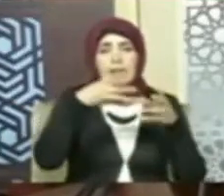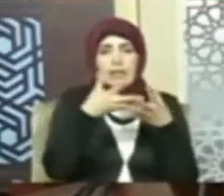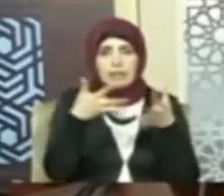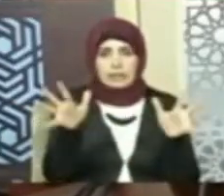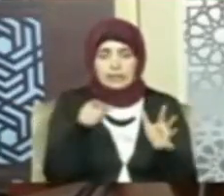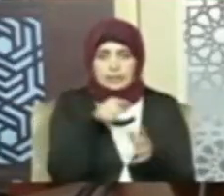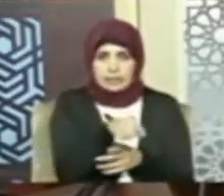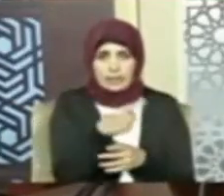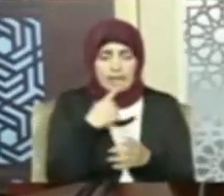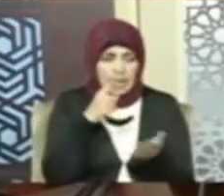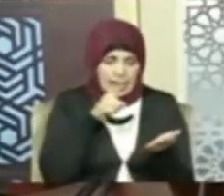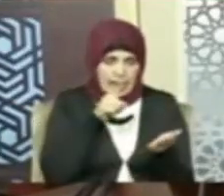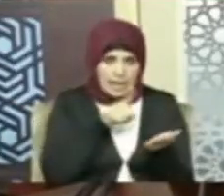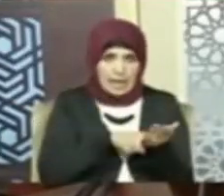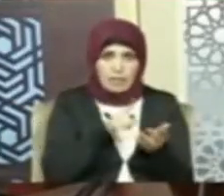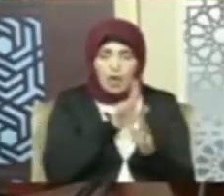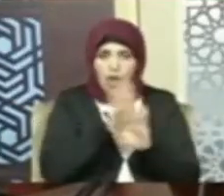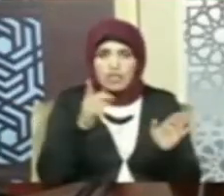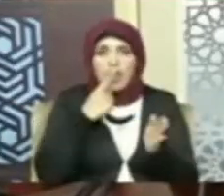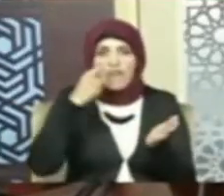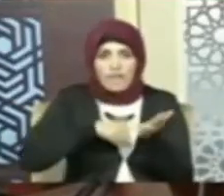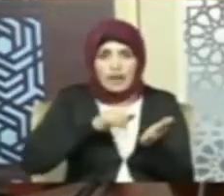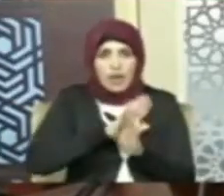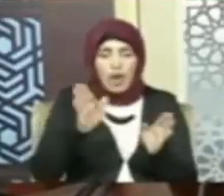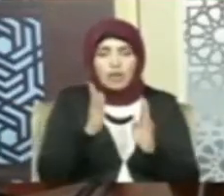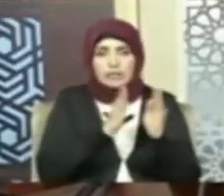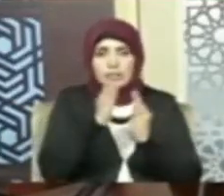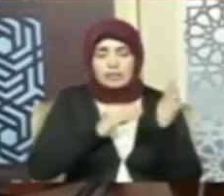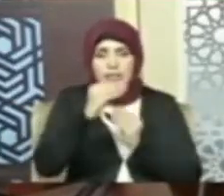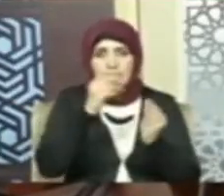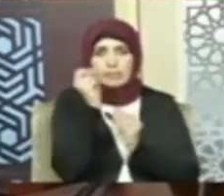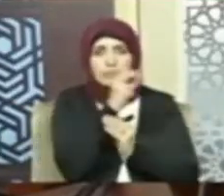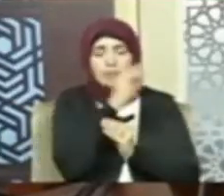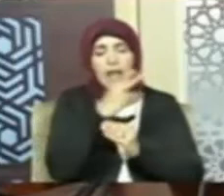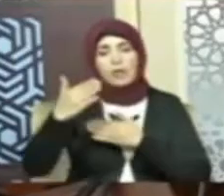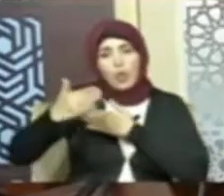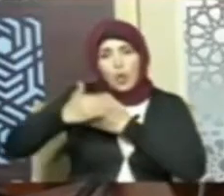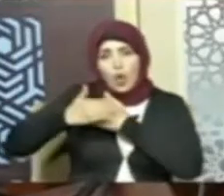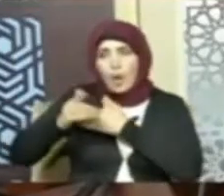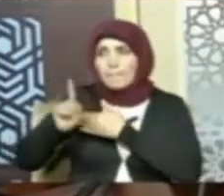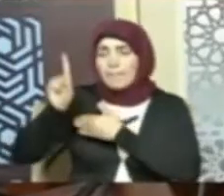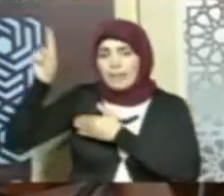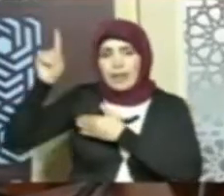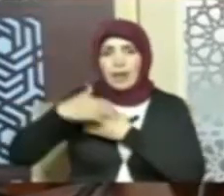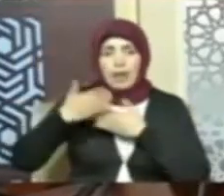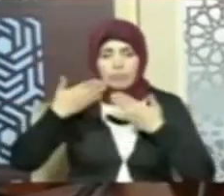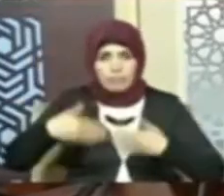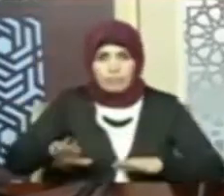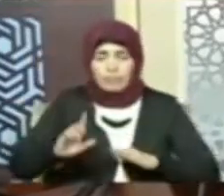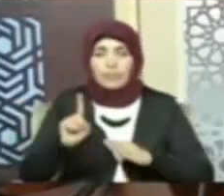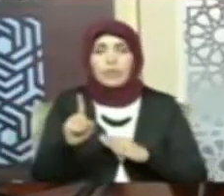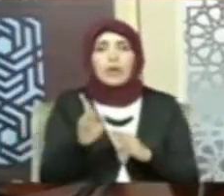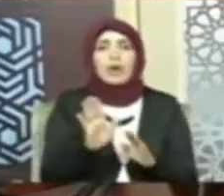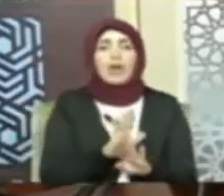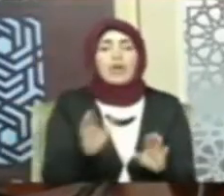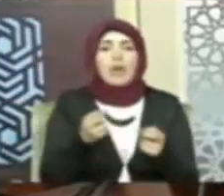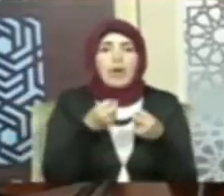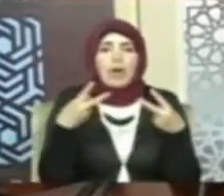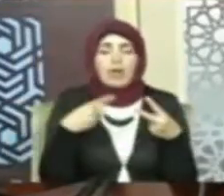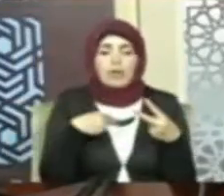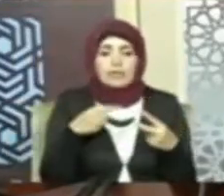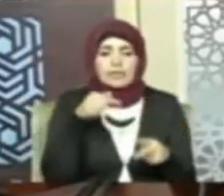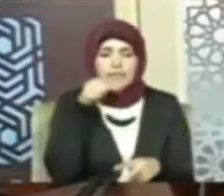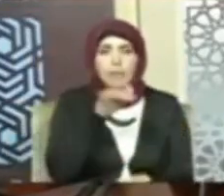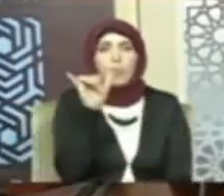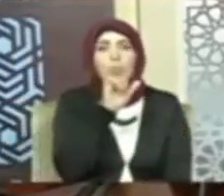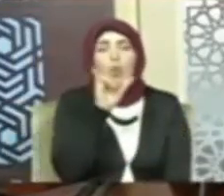أنت أديت الحج وتقربت إلى الله وقضيت وطرك فأمامك